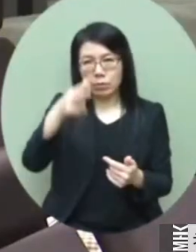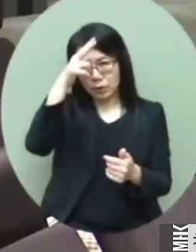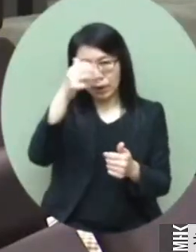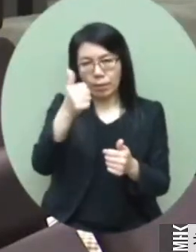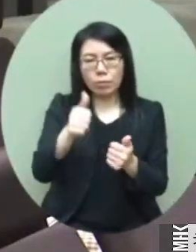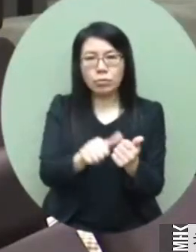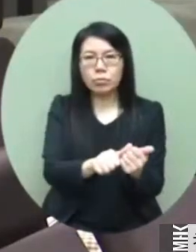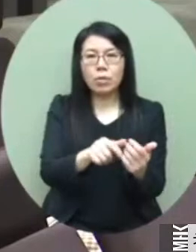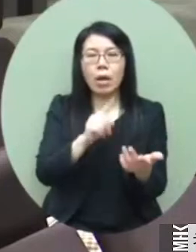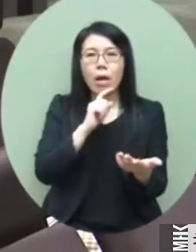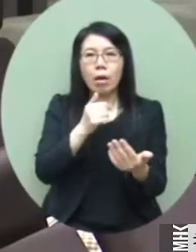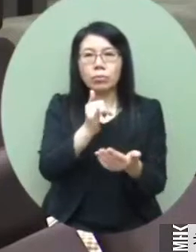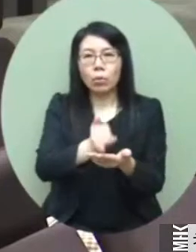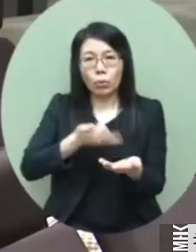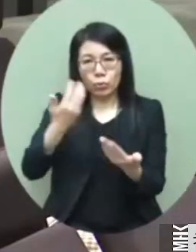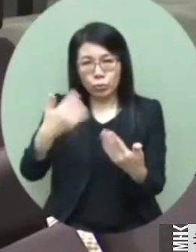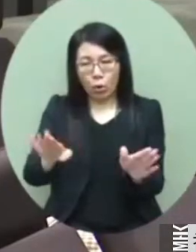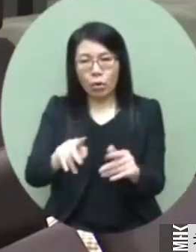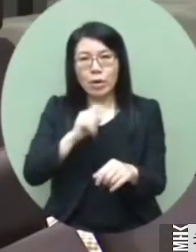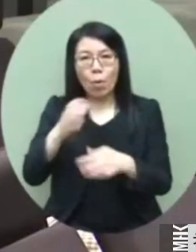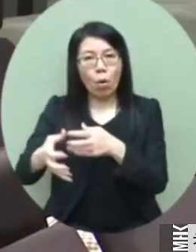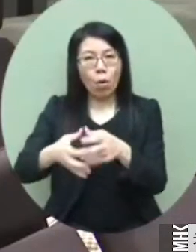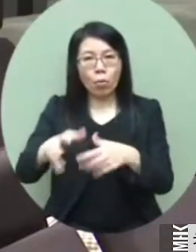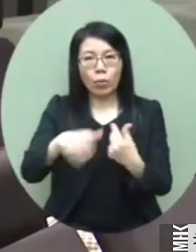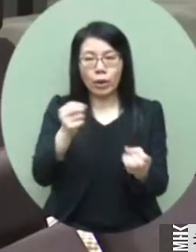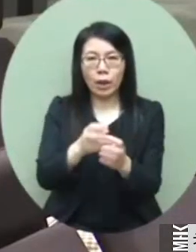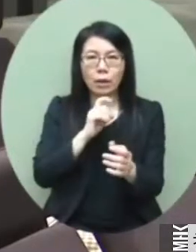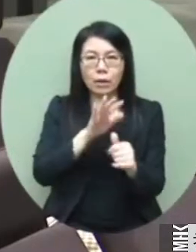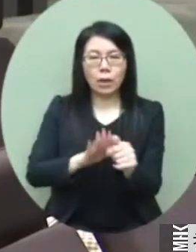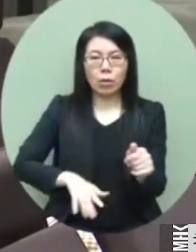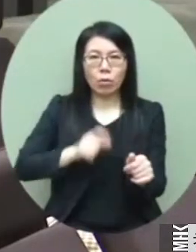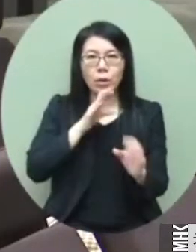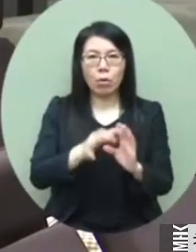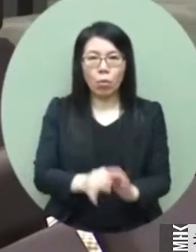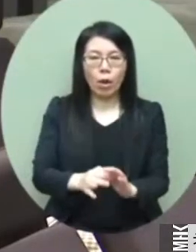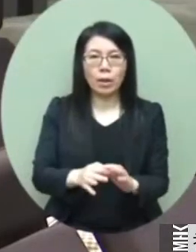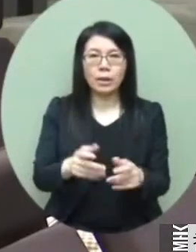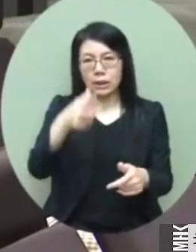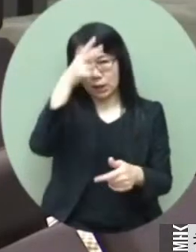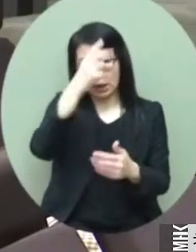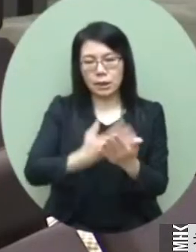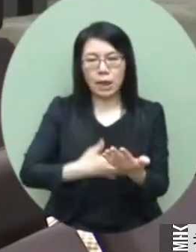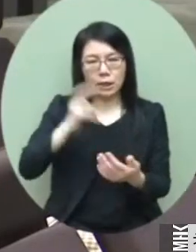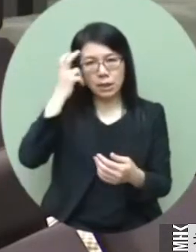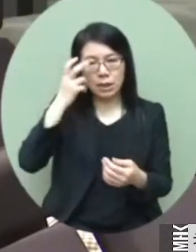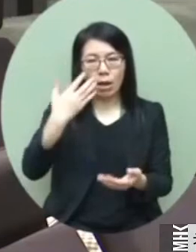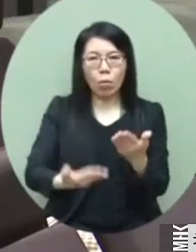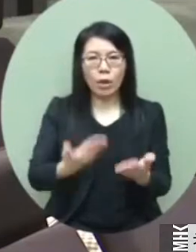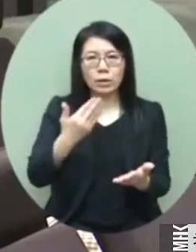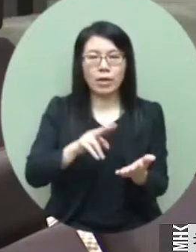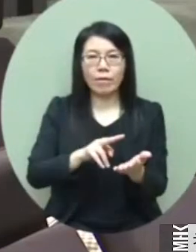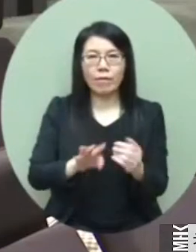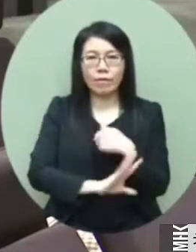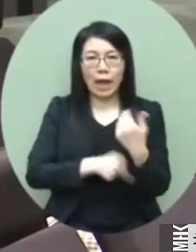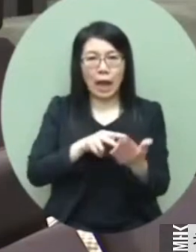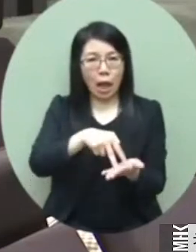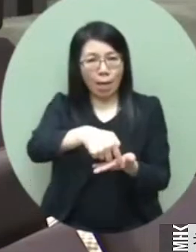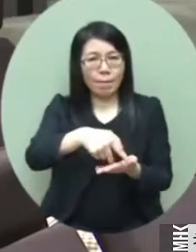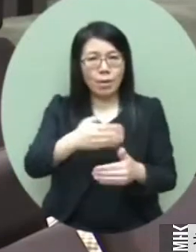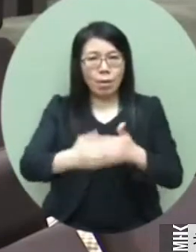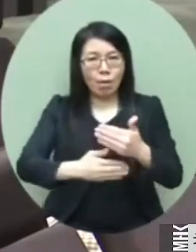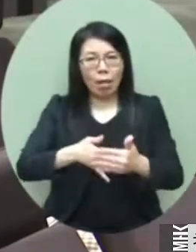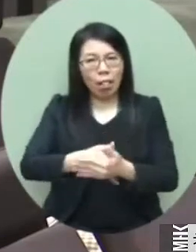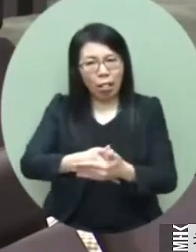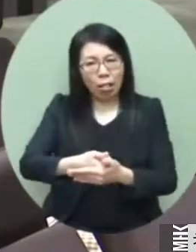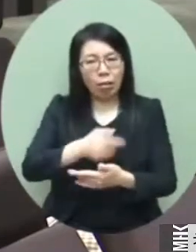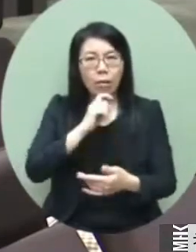長出缺咗之後，其實有冇開過會？有冇影響到一啲相關嘅政策研究或者甚至乎立法嘅進度呢？唔該。